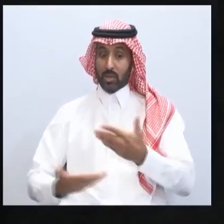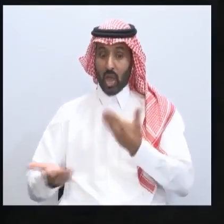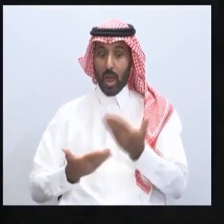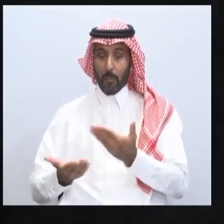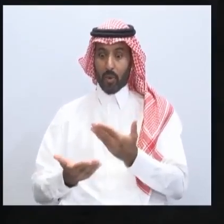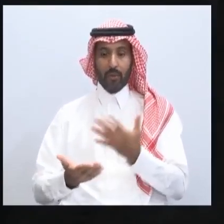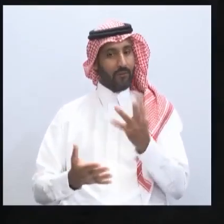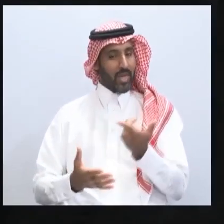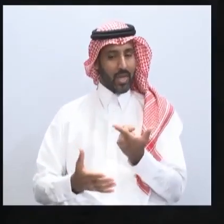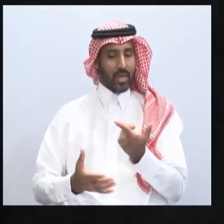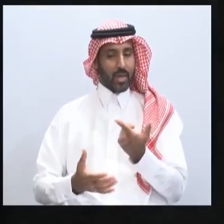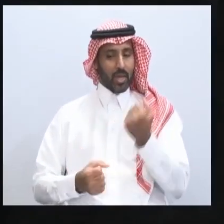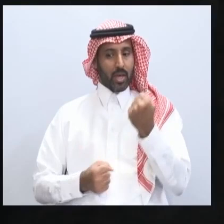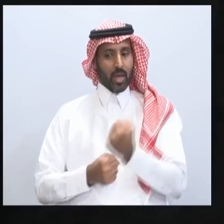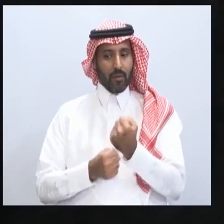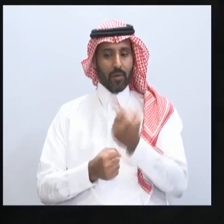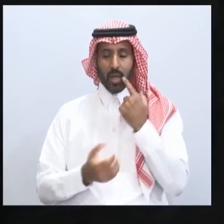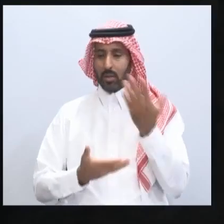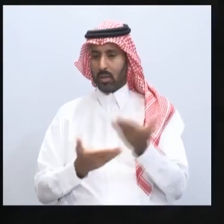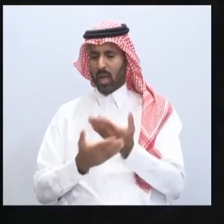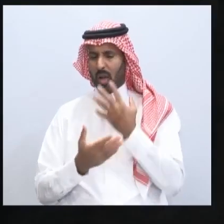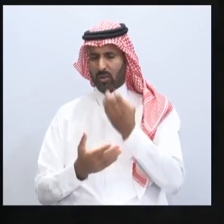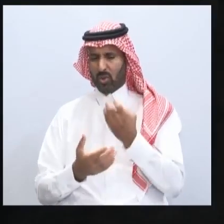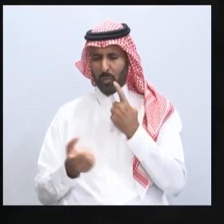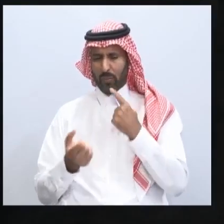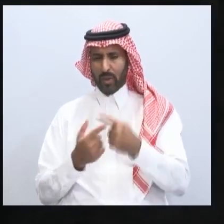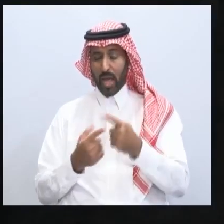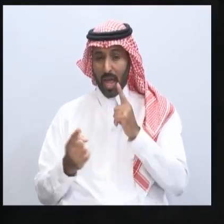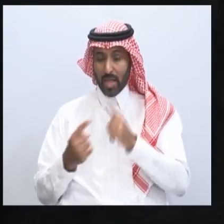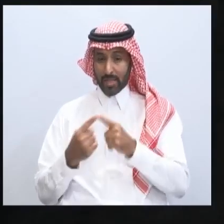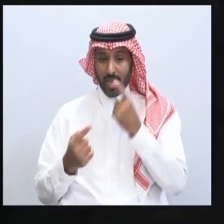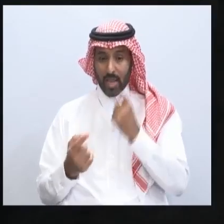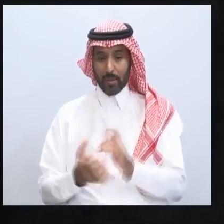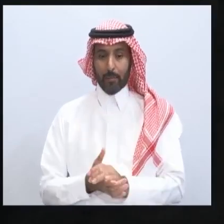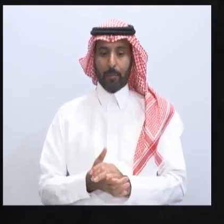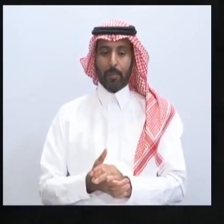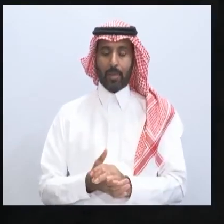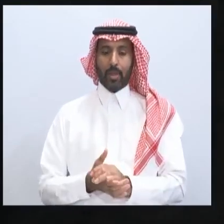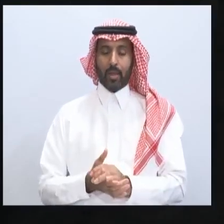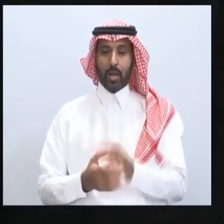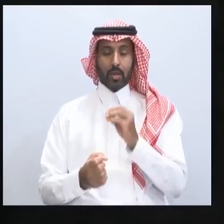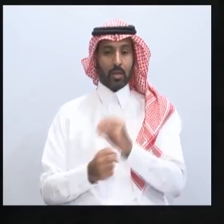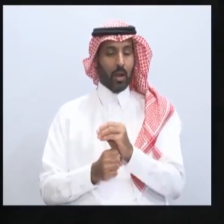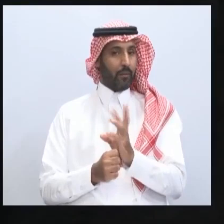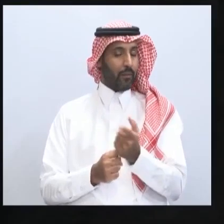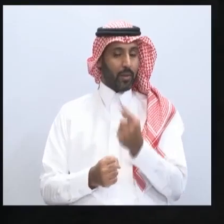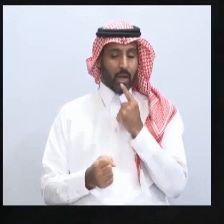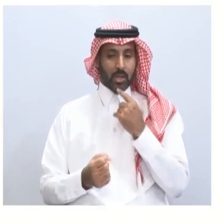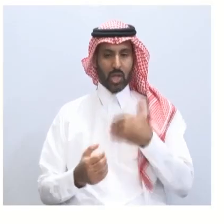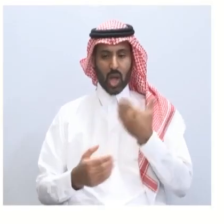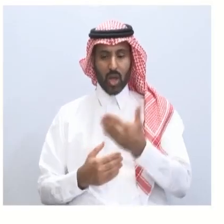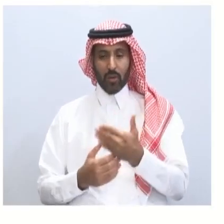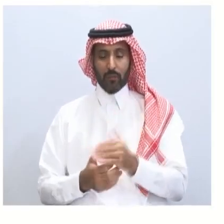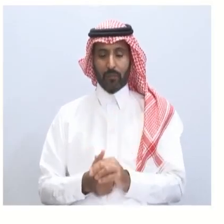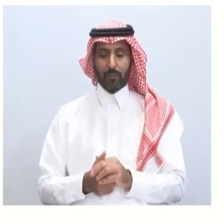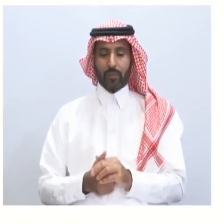كيفيه التعامل مع الامور والصعوبات في الحياه ايضا تعرفنا على التكيف